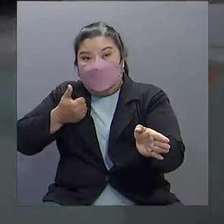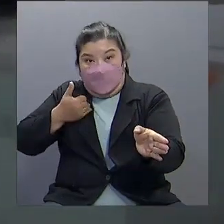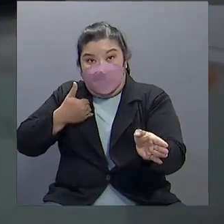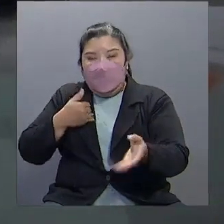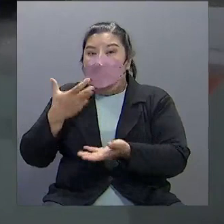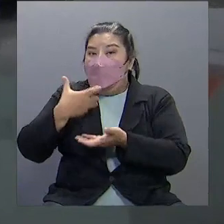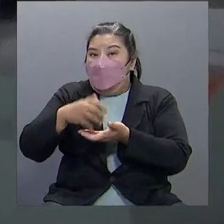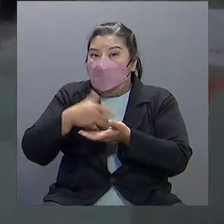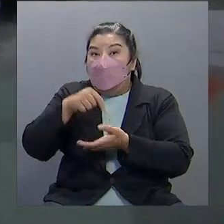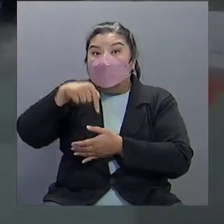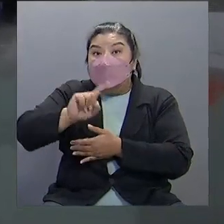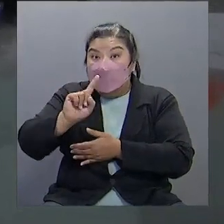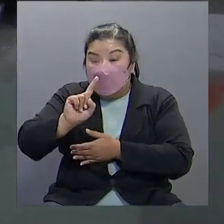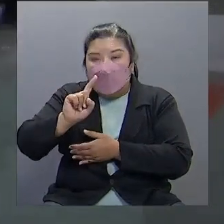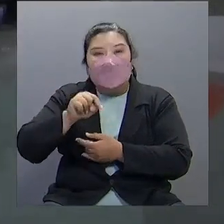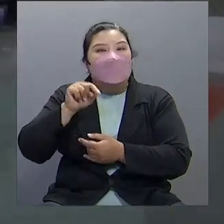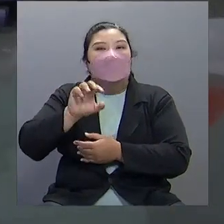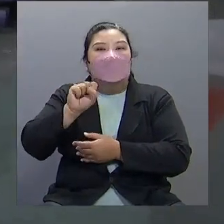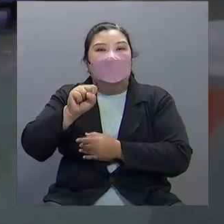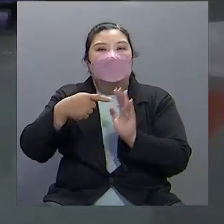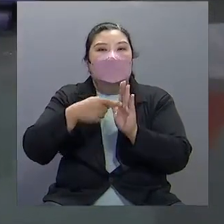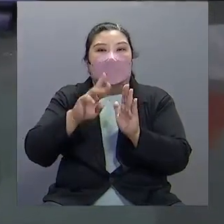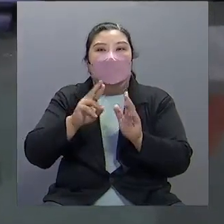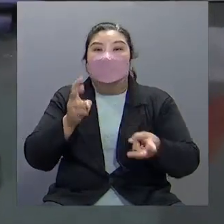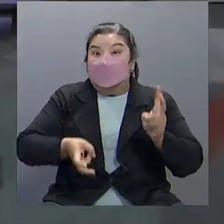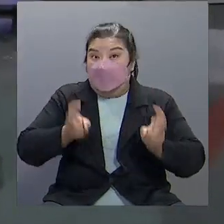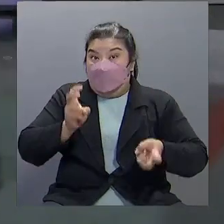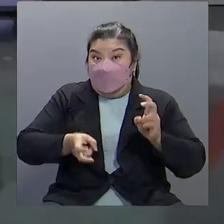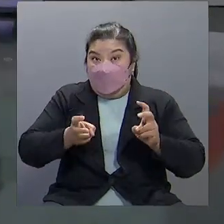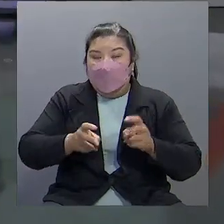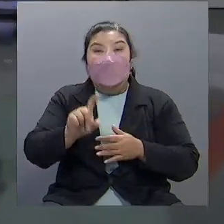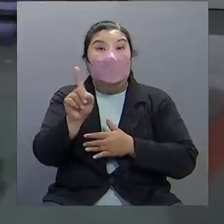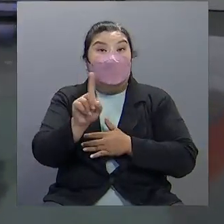วณเขตสาทรนะคะภารกิจวันนี้เพิ่มเติมอะไรบ้างคุณพัทรพรคะ